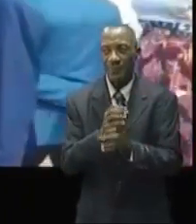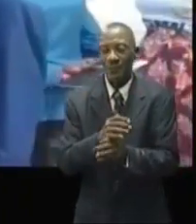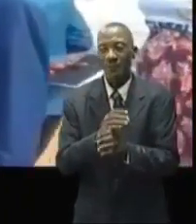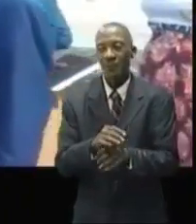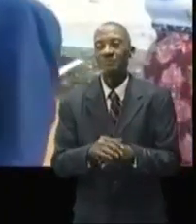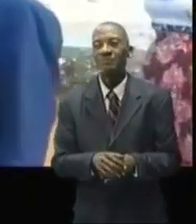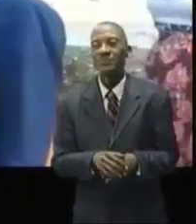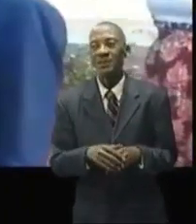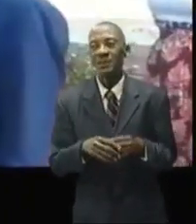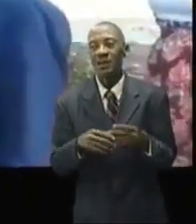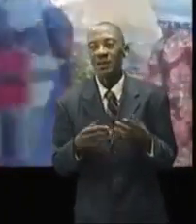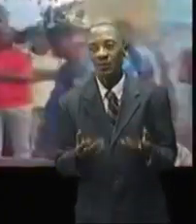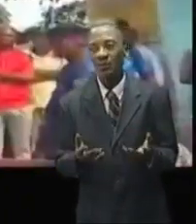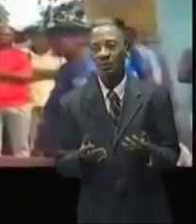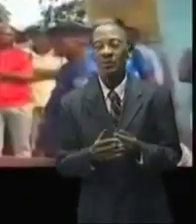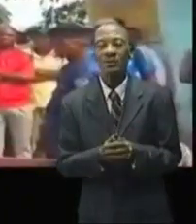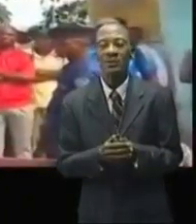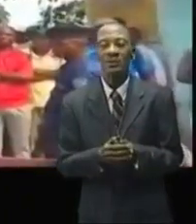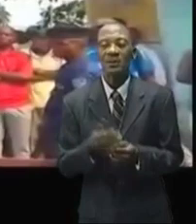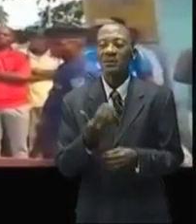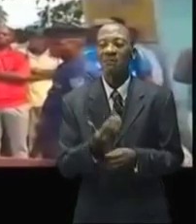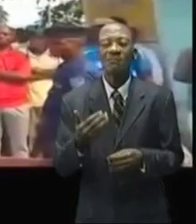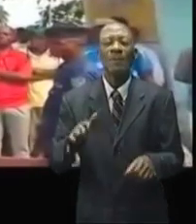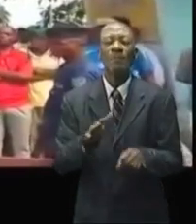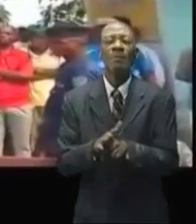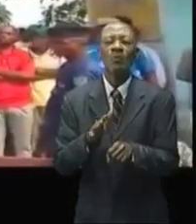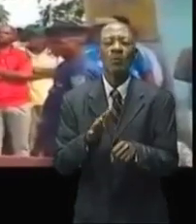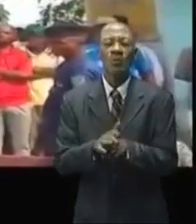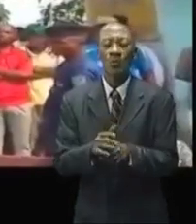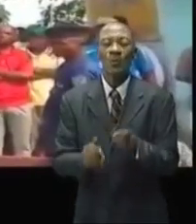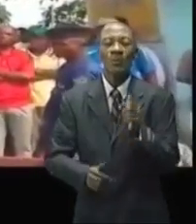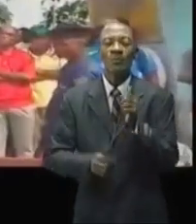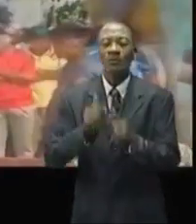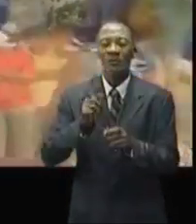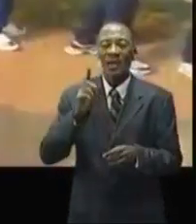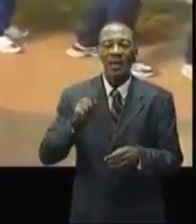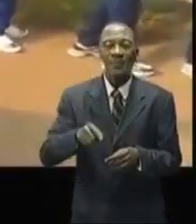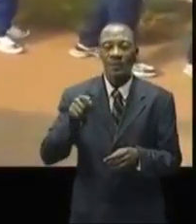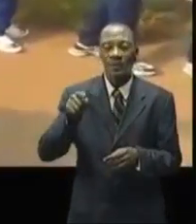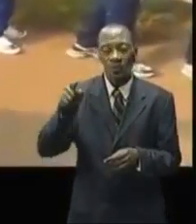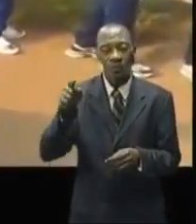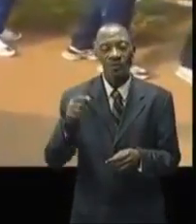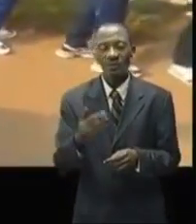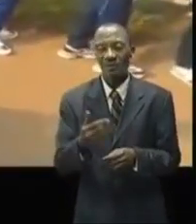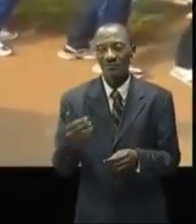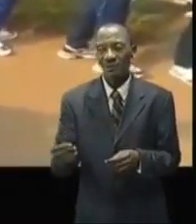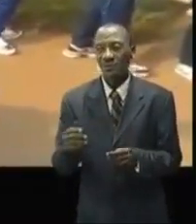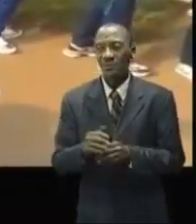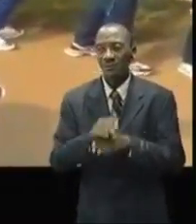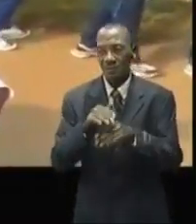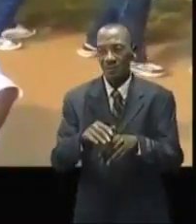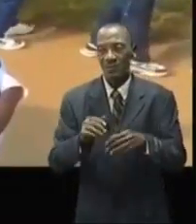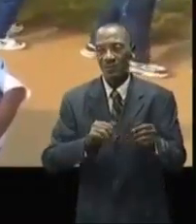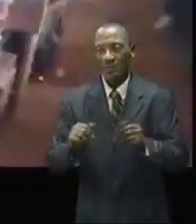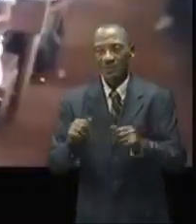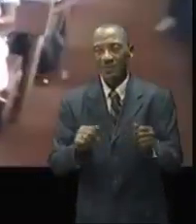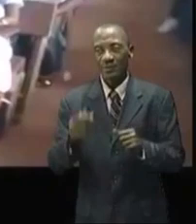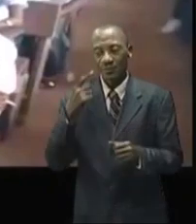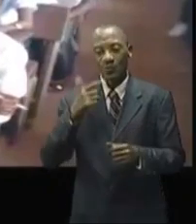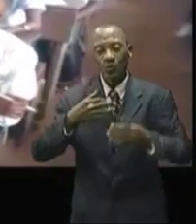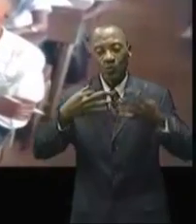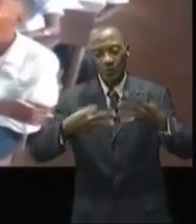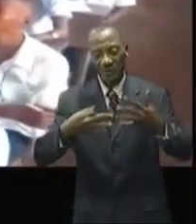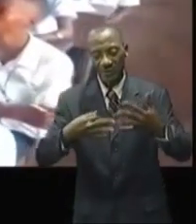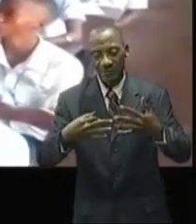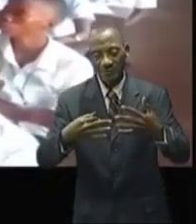de l'inspecteur principal provincial de Mweka. Dans ce mode de circonstances, l'autorité provinciale a encouragé les élèves